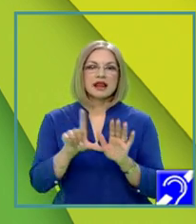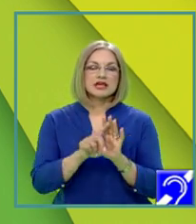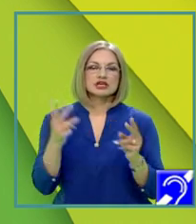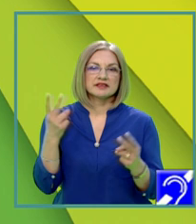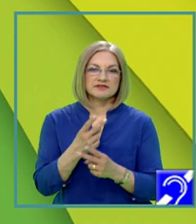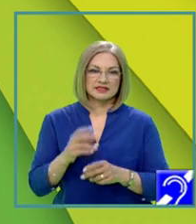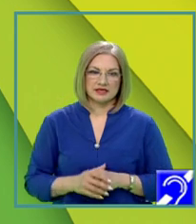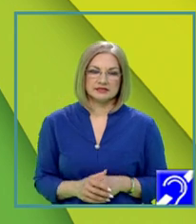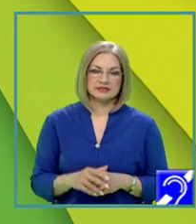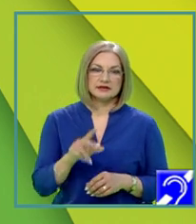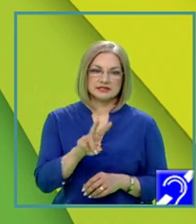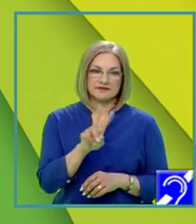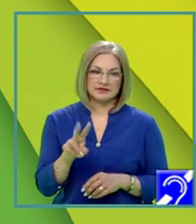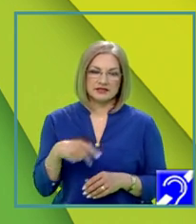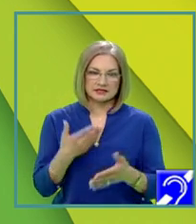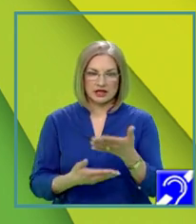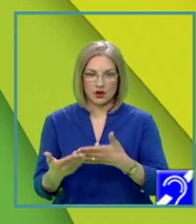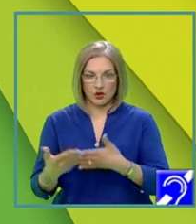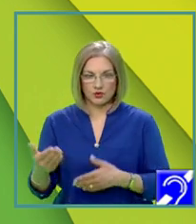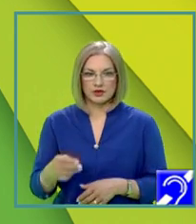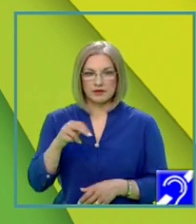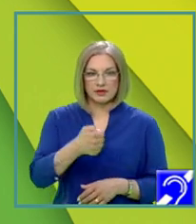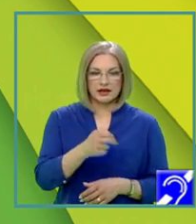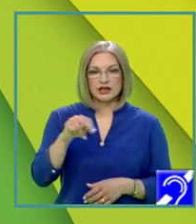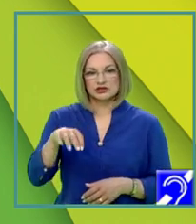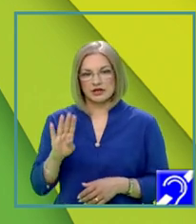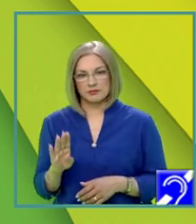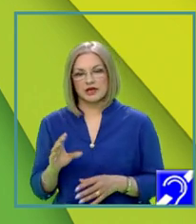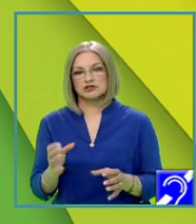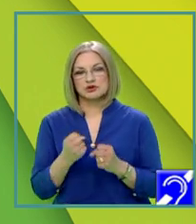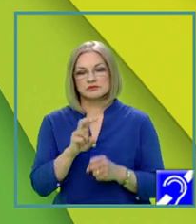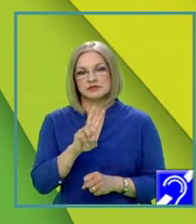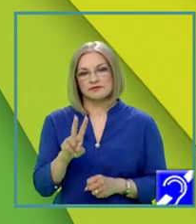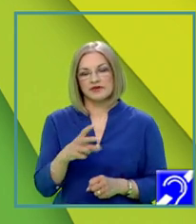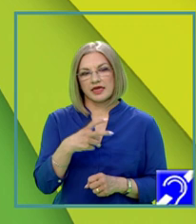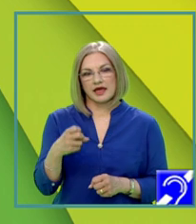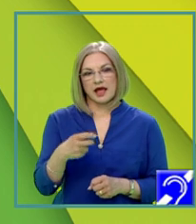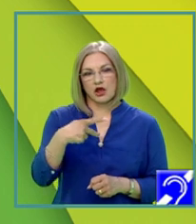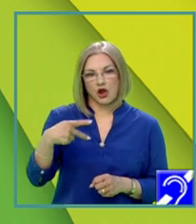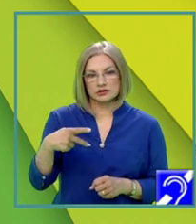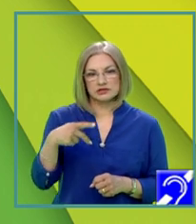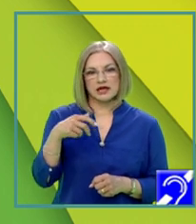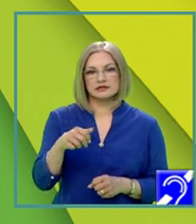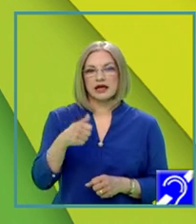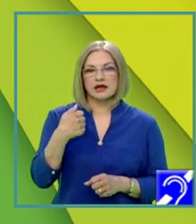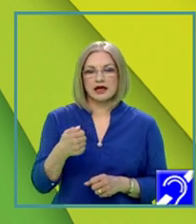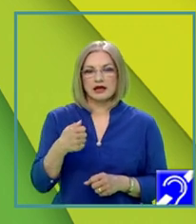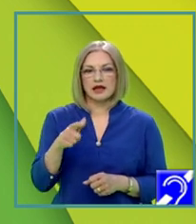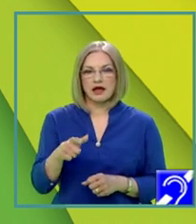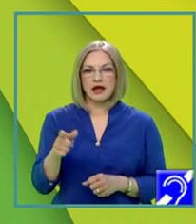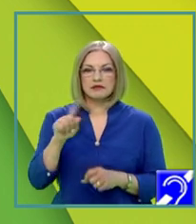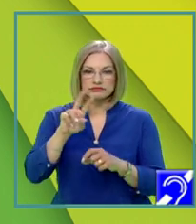legea de viteză valorile numerice pentru Inna și invers și obținem viteza vei este egal cu Constanța de viteză k ori